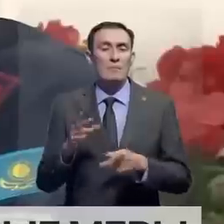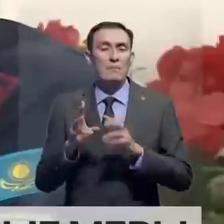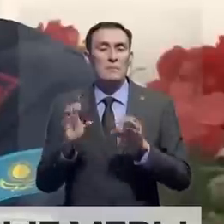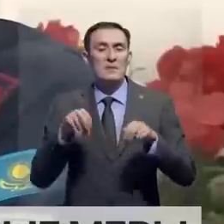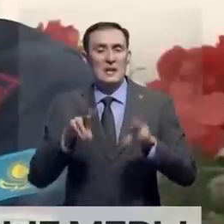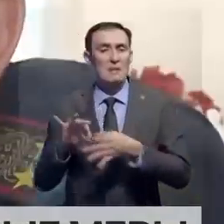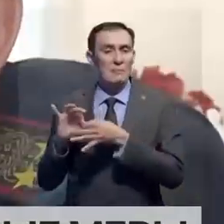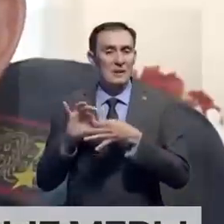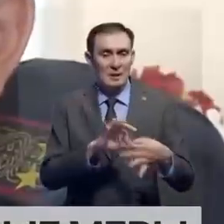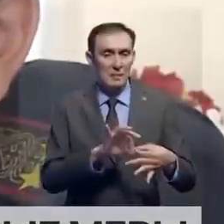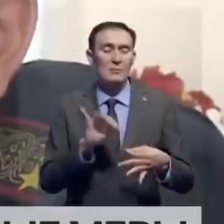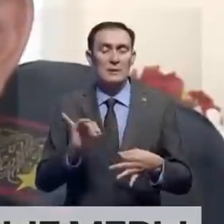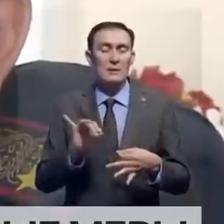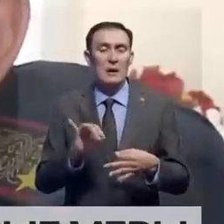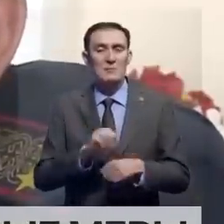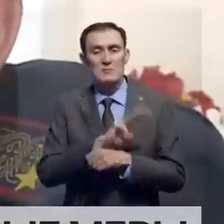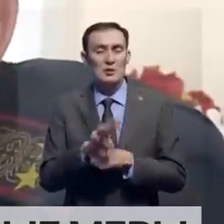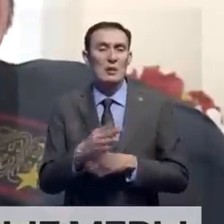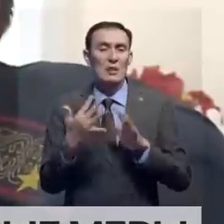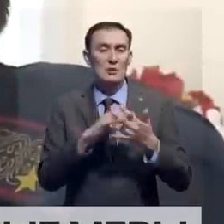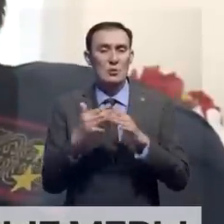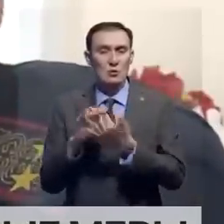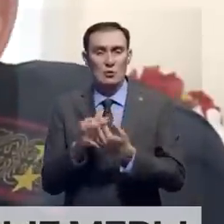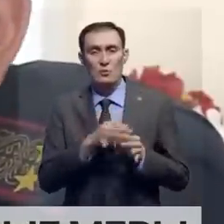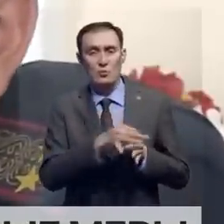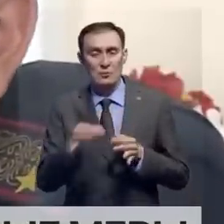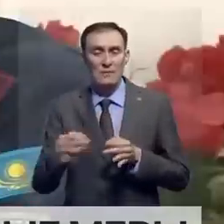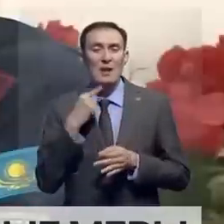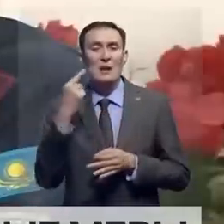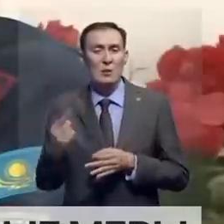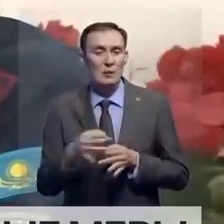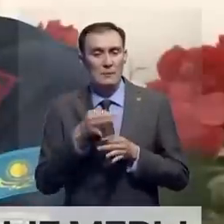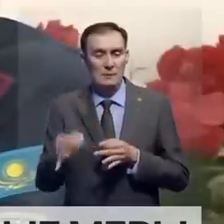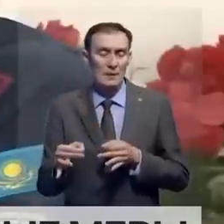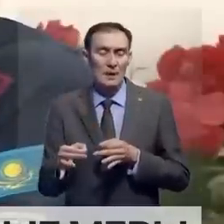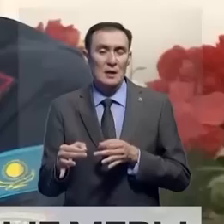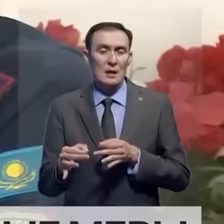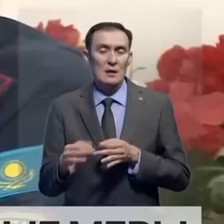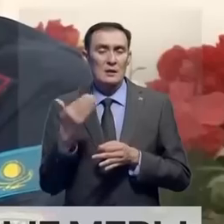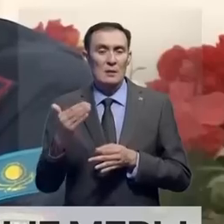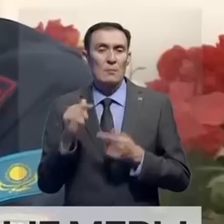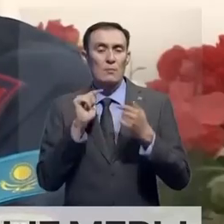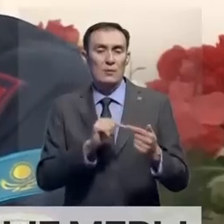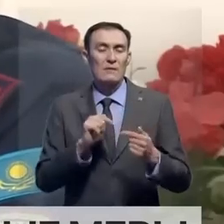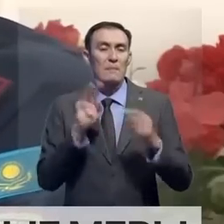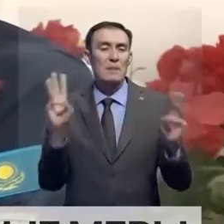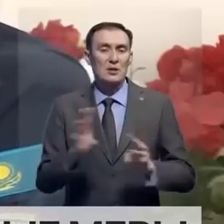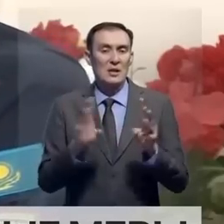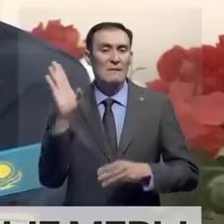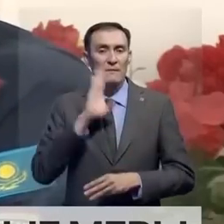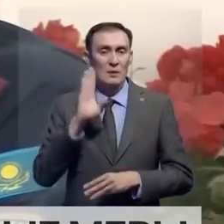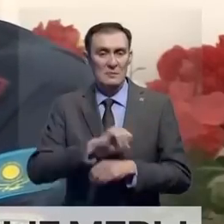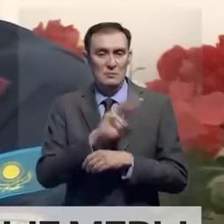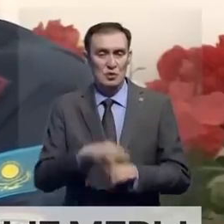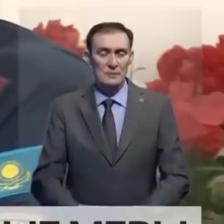и обеспечение населенных пунктов то есть отдаленных плана обеспечения их противопожарного водоснабжения